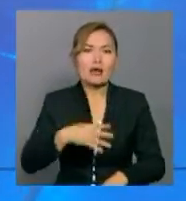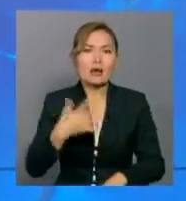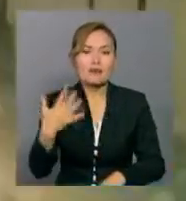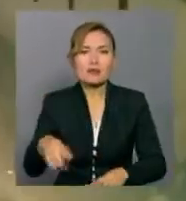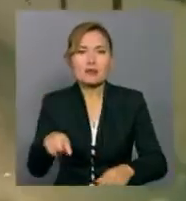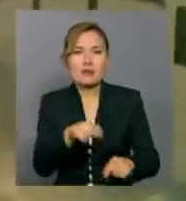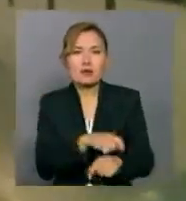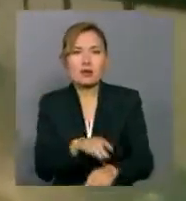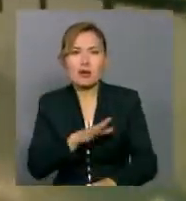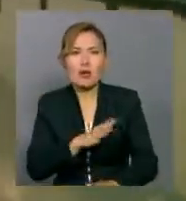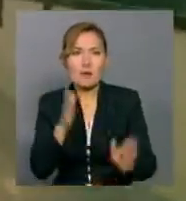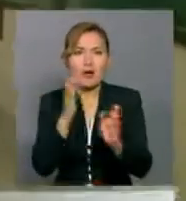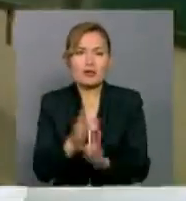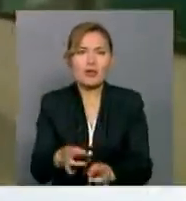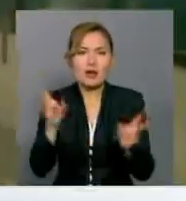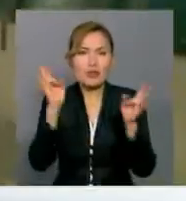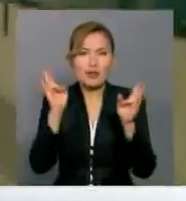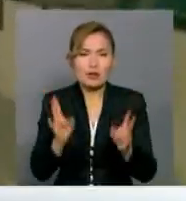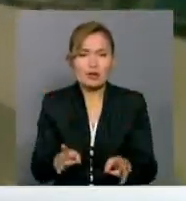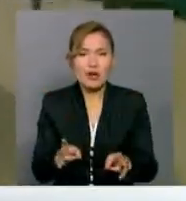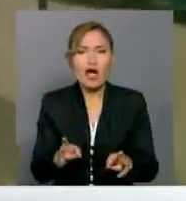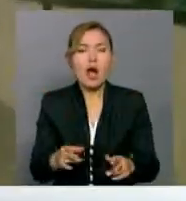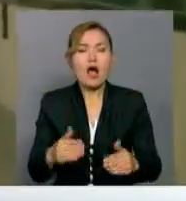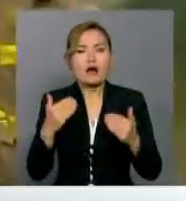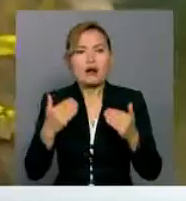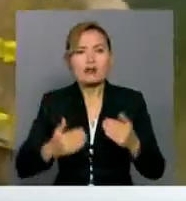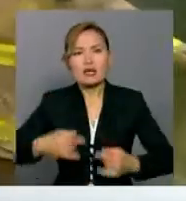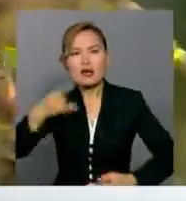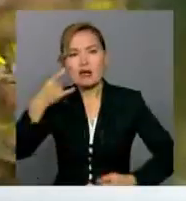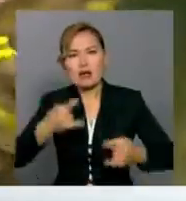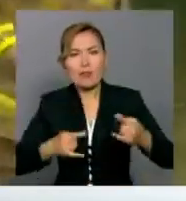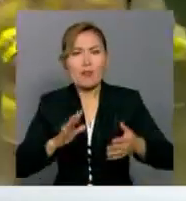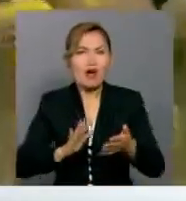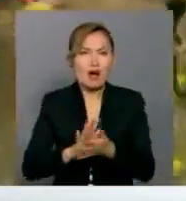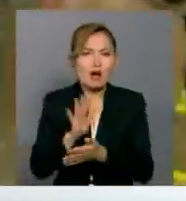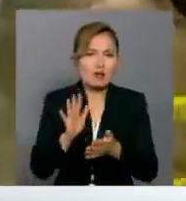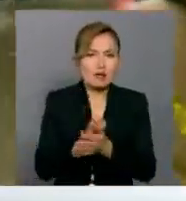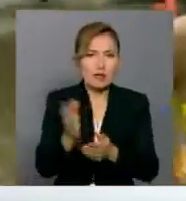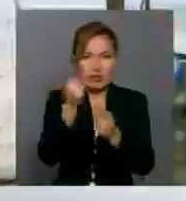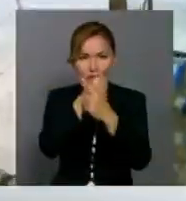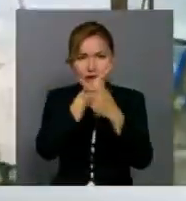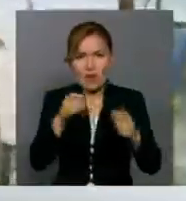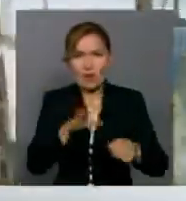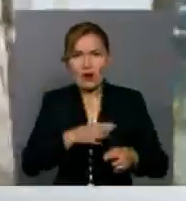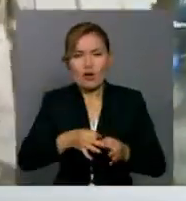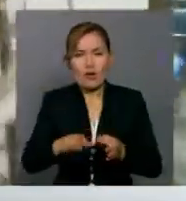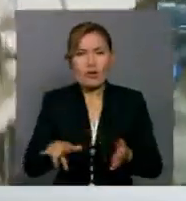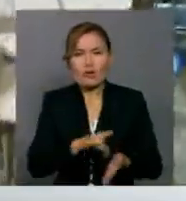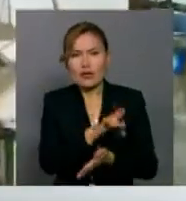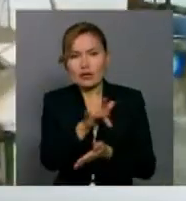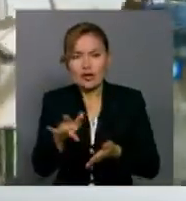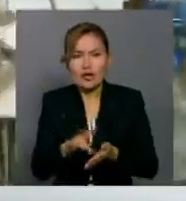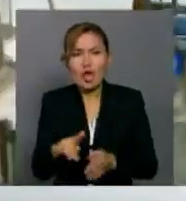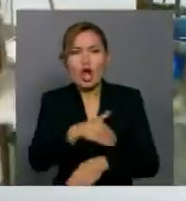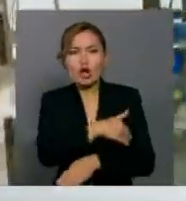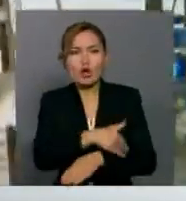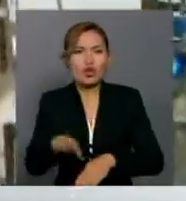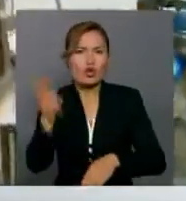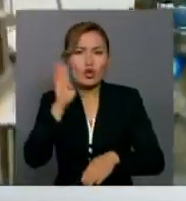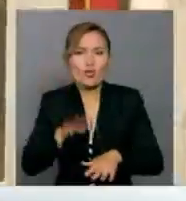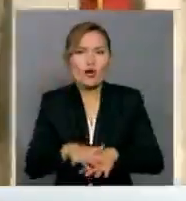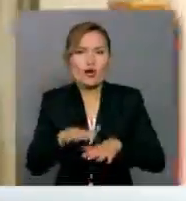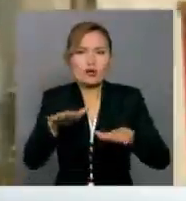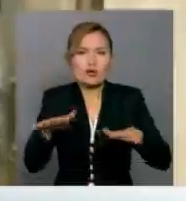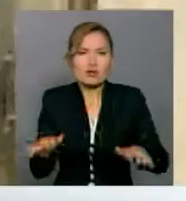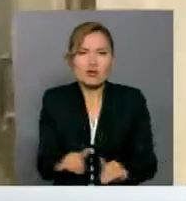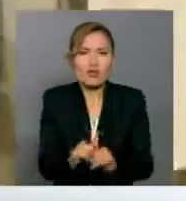дейін жетті. Табиғи апаттың салдарын жергілікті телеарналар көрсетіп жатыр. Гуандун провинциясындағы Чухай қаласының көшелерін топан